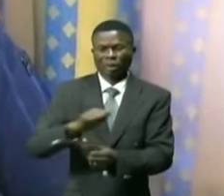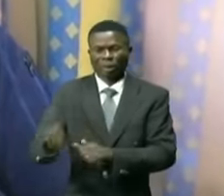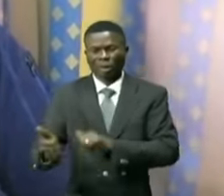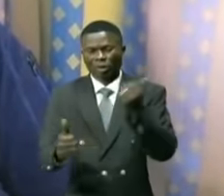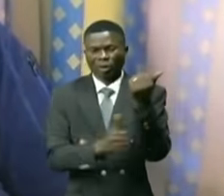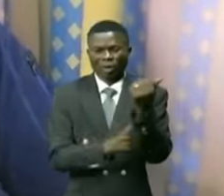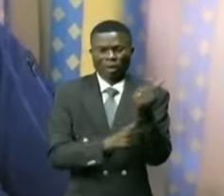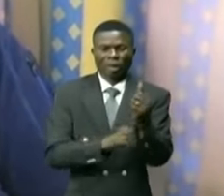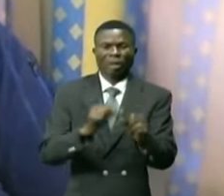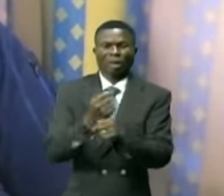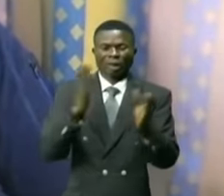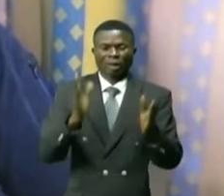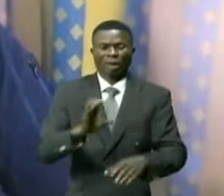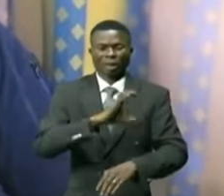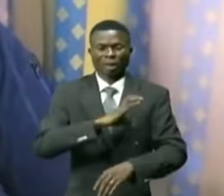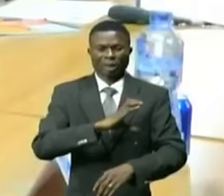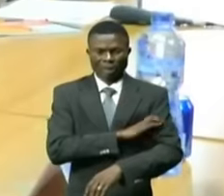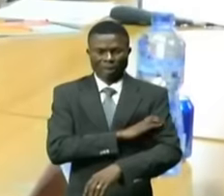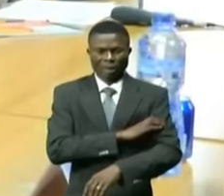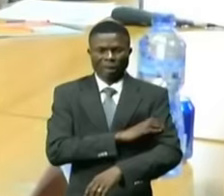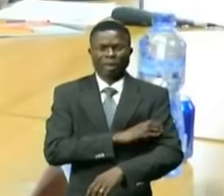les